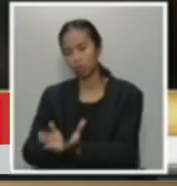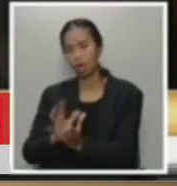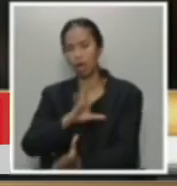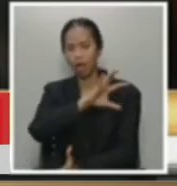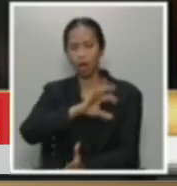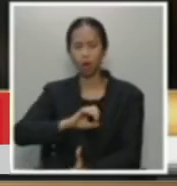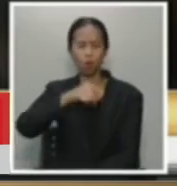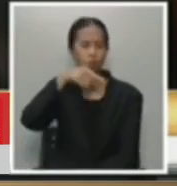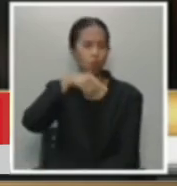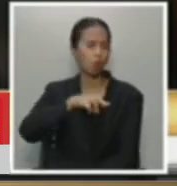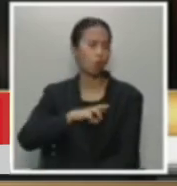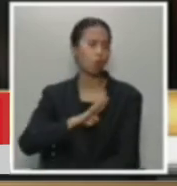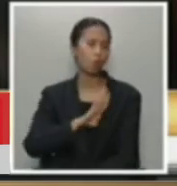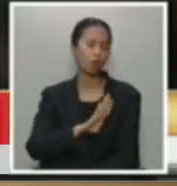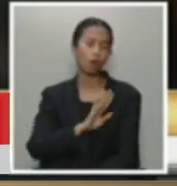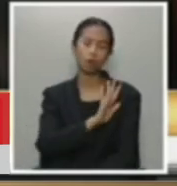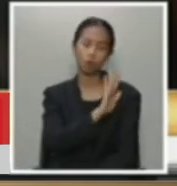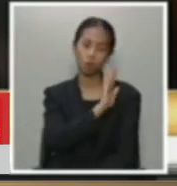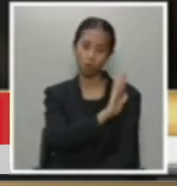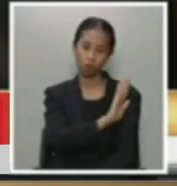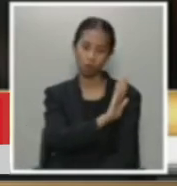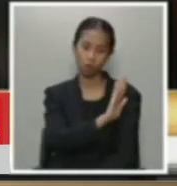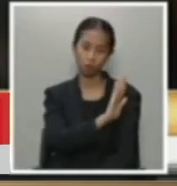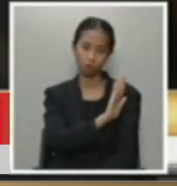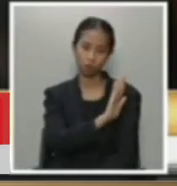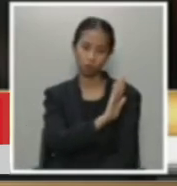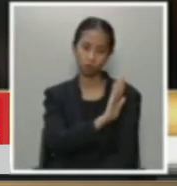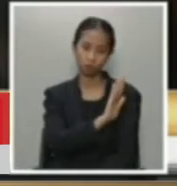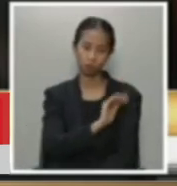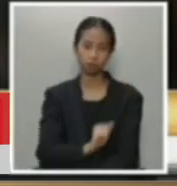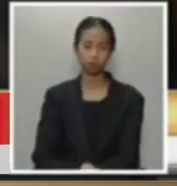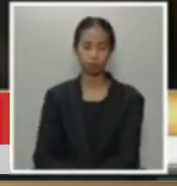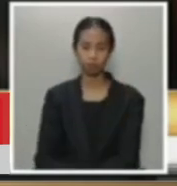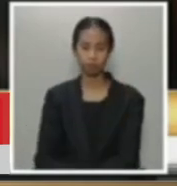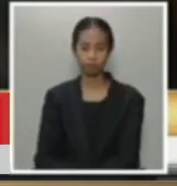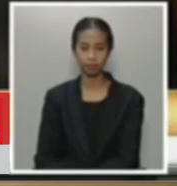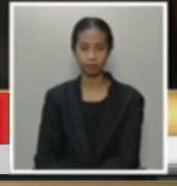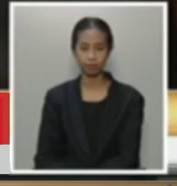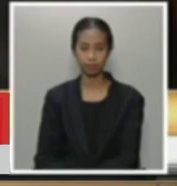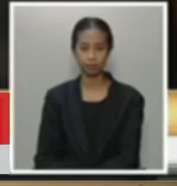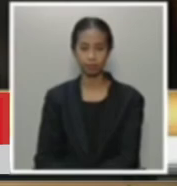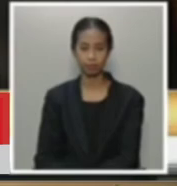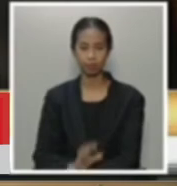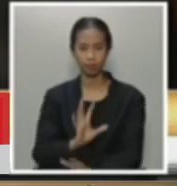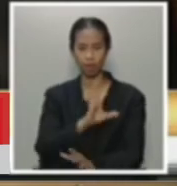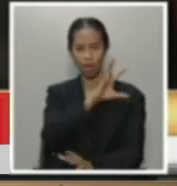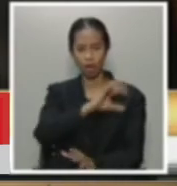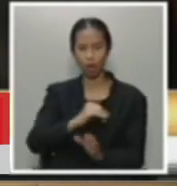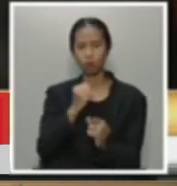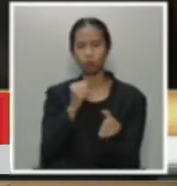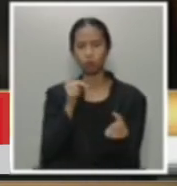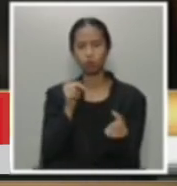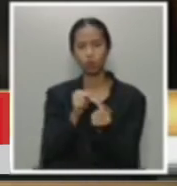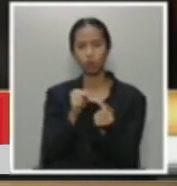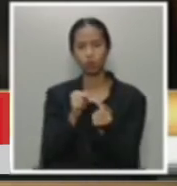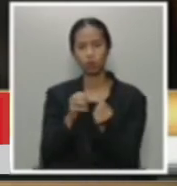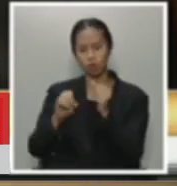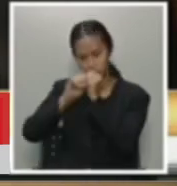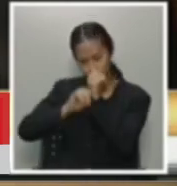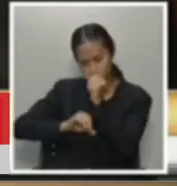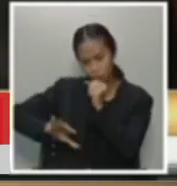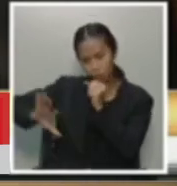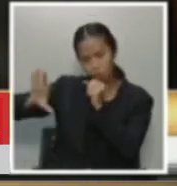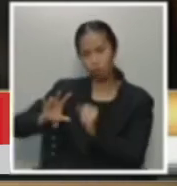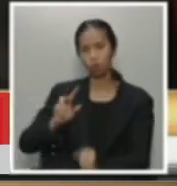ชบัญญัติขององค์การจัดสรรขึ้นความถี่และการประกอบกิจการวิทยุกระจาย